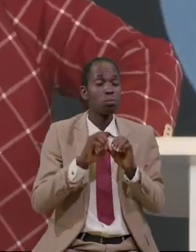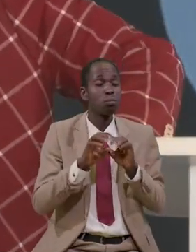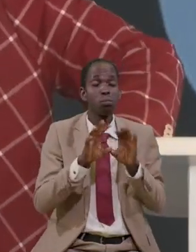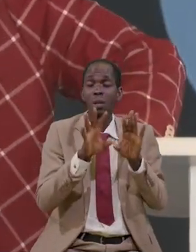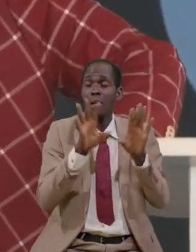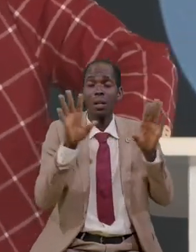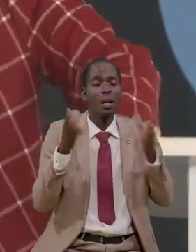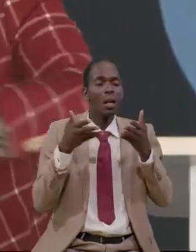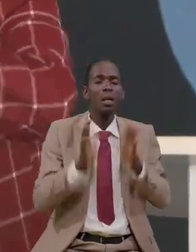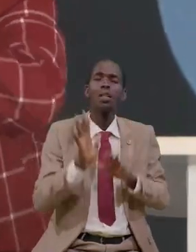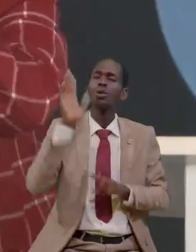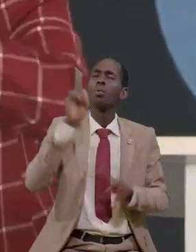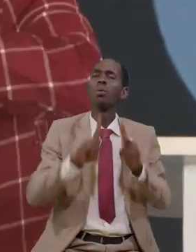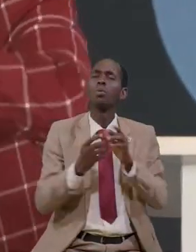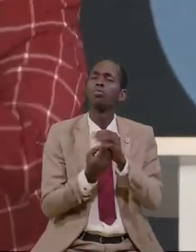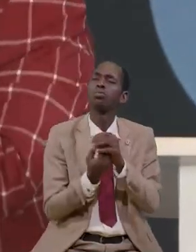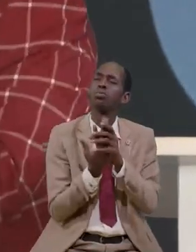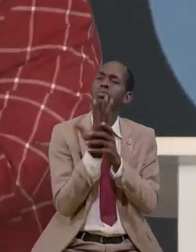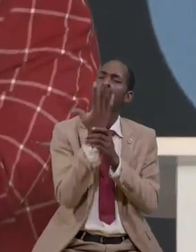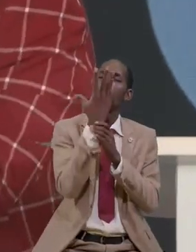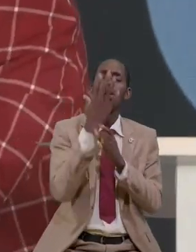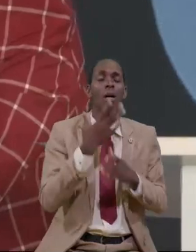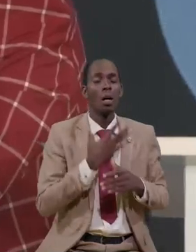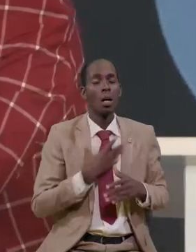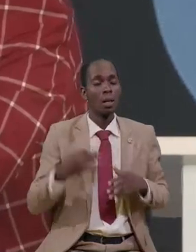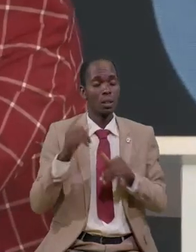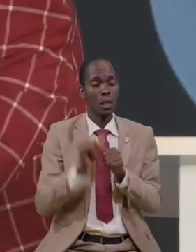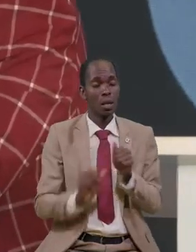Que ton peuple brille.